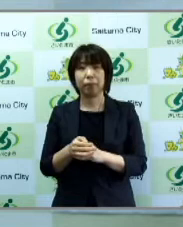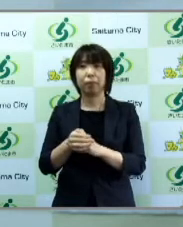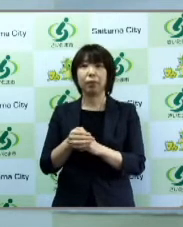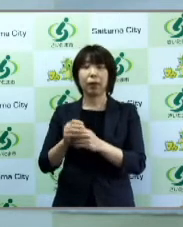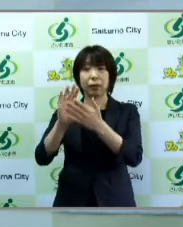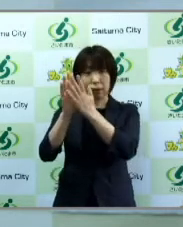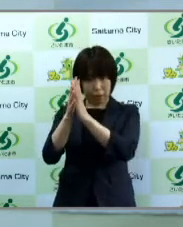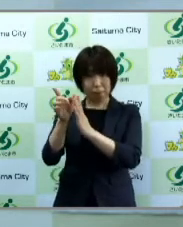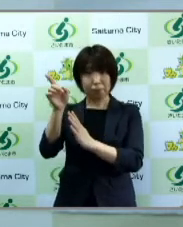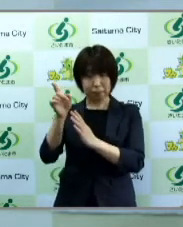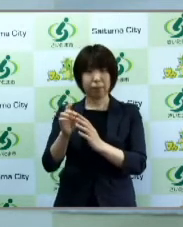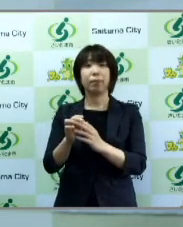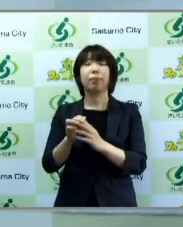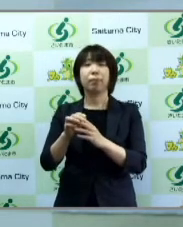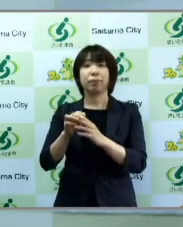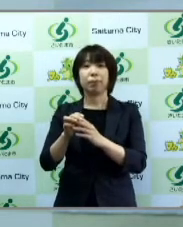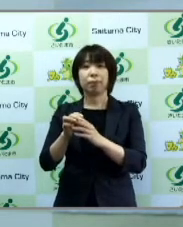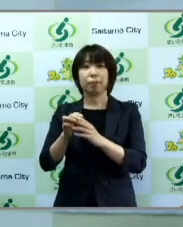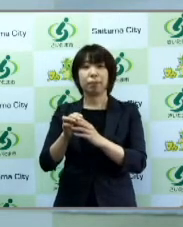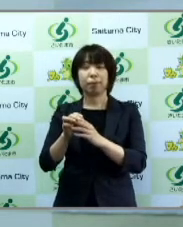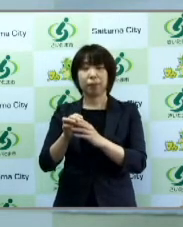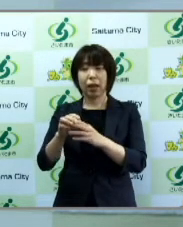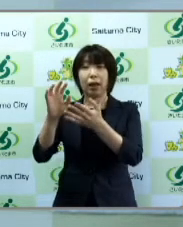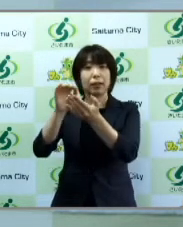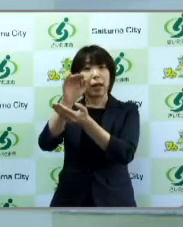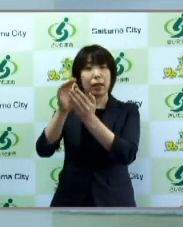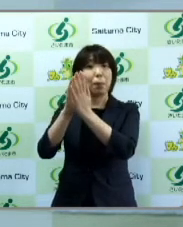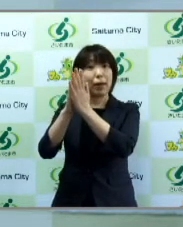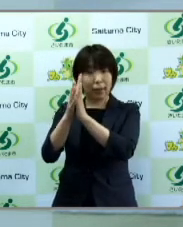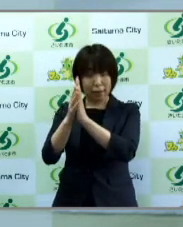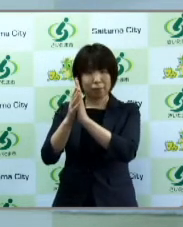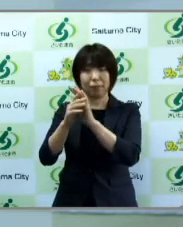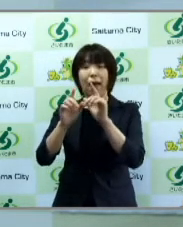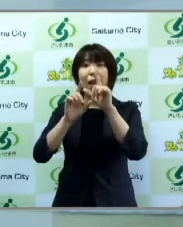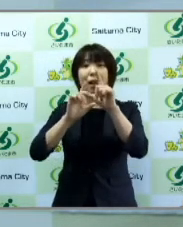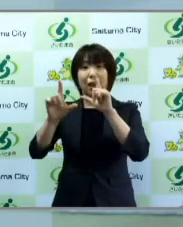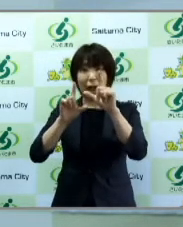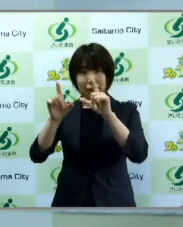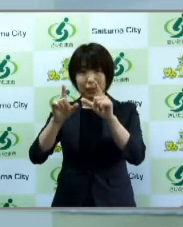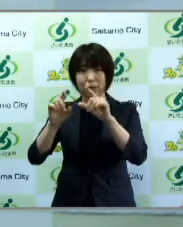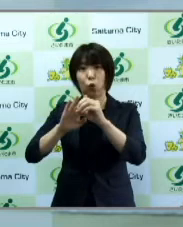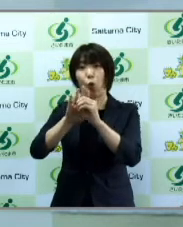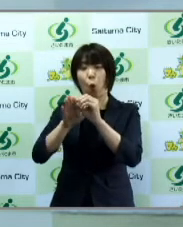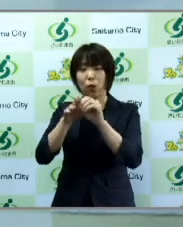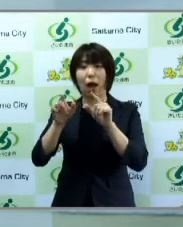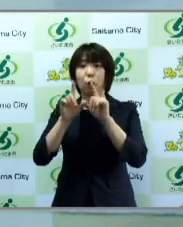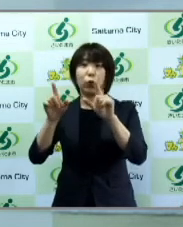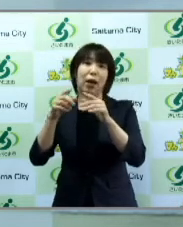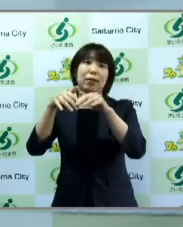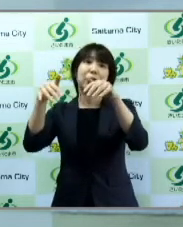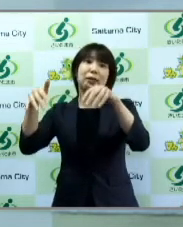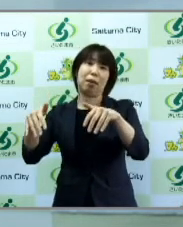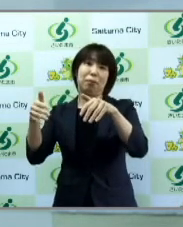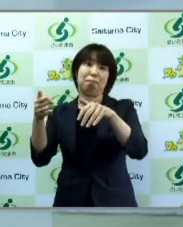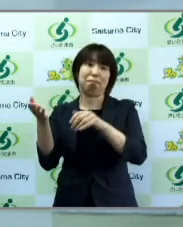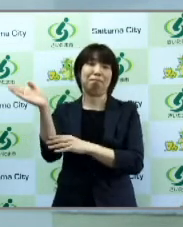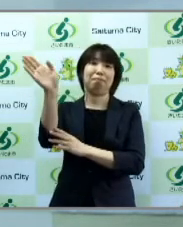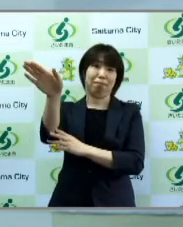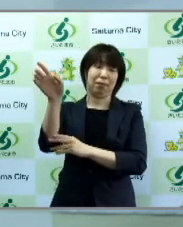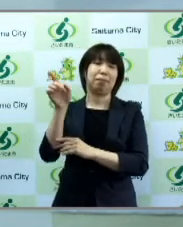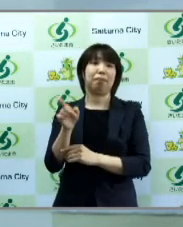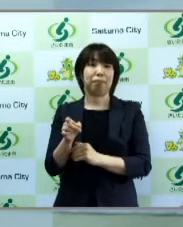のため、埼玉県 LINE コロナお知らせシステムを導入しました。7月7日に開催をいたし